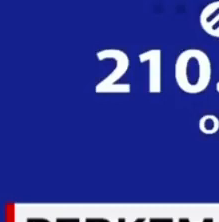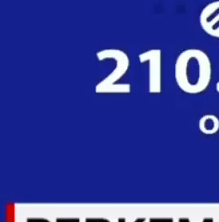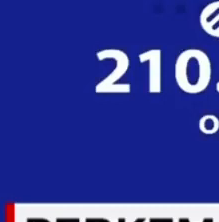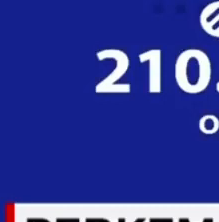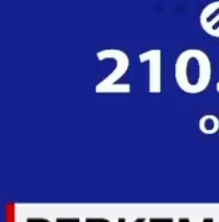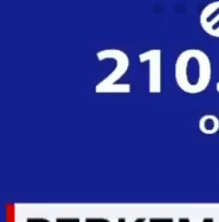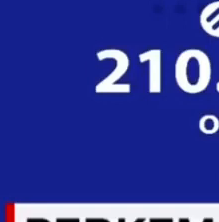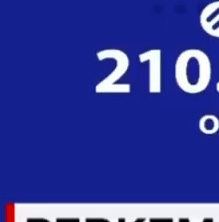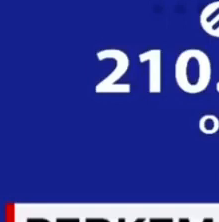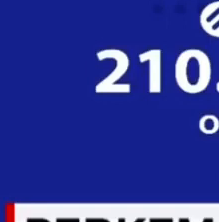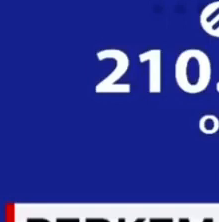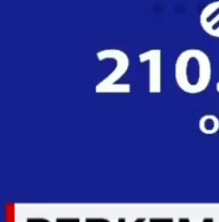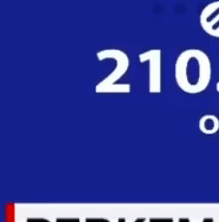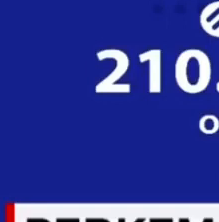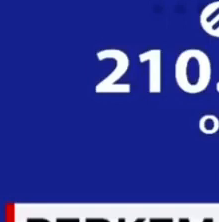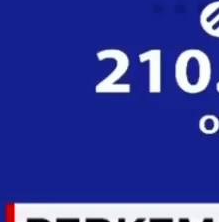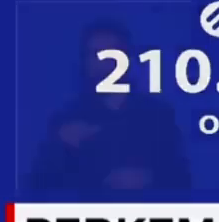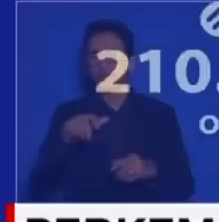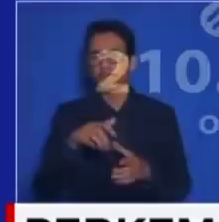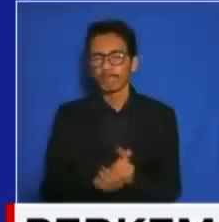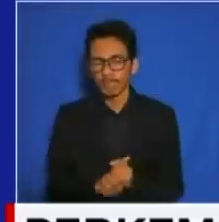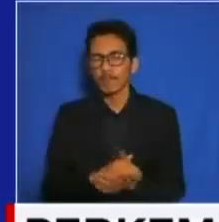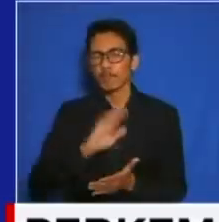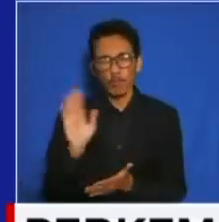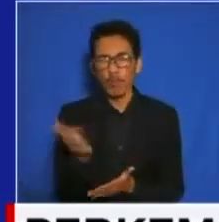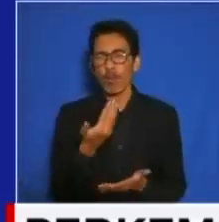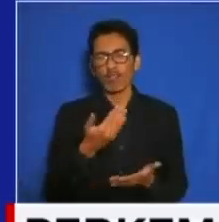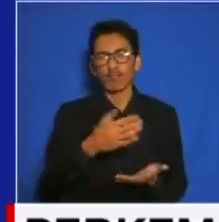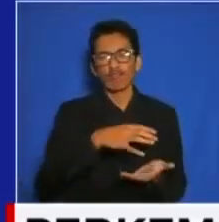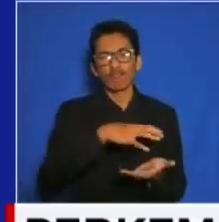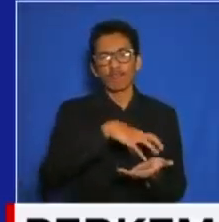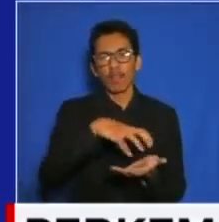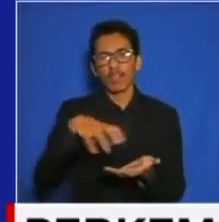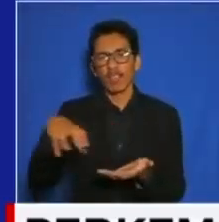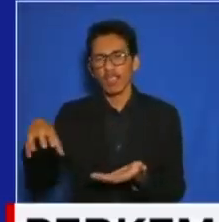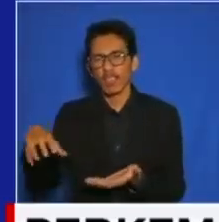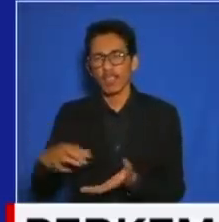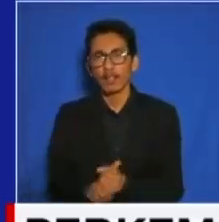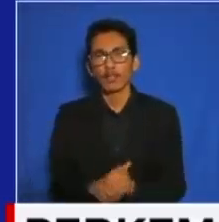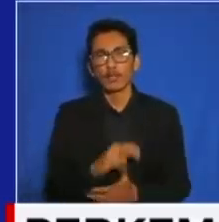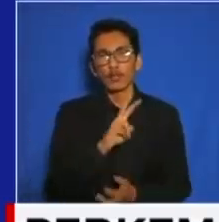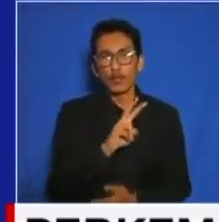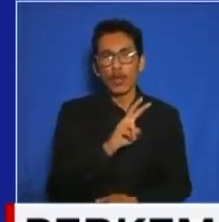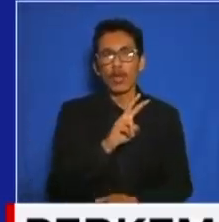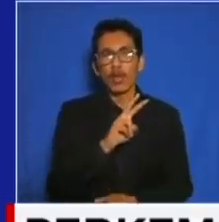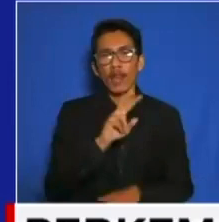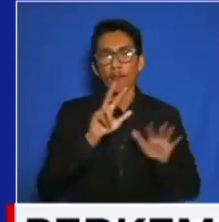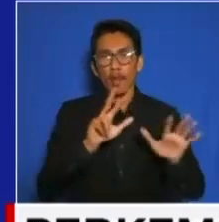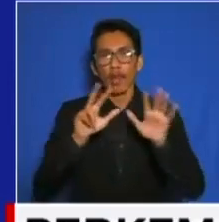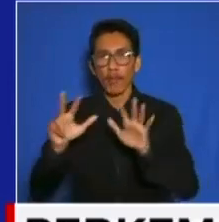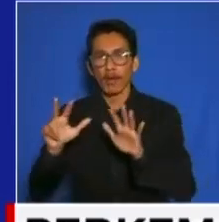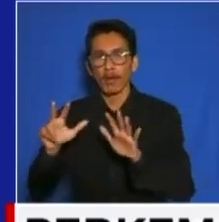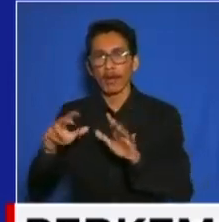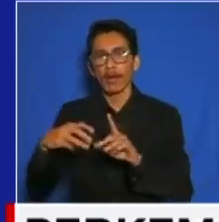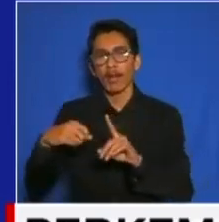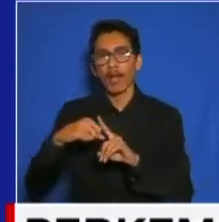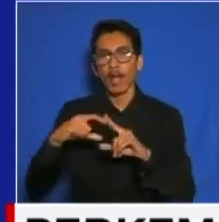orang. Seluruh provinsi telah terdampak dan 288 kabupaten kota